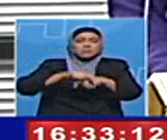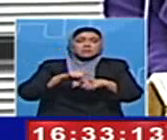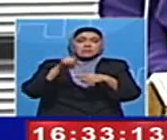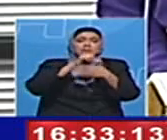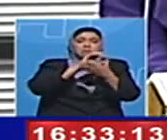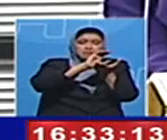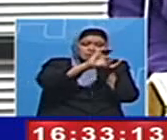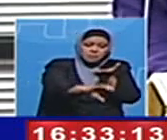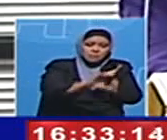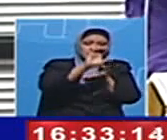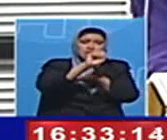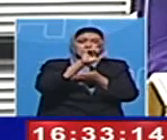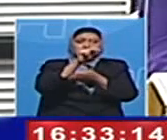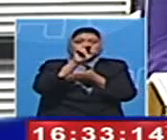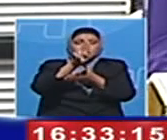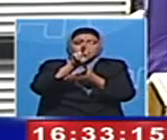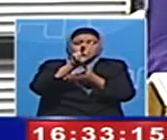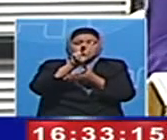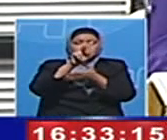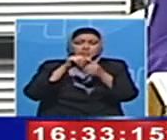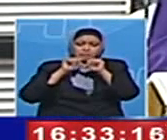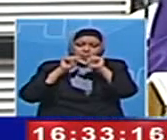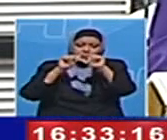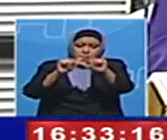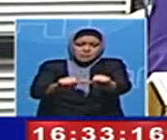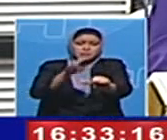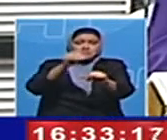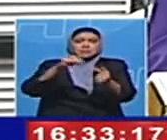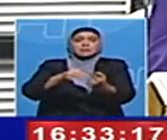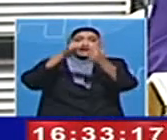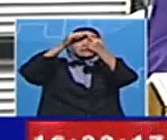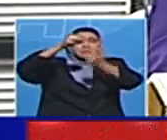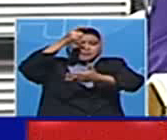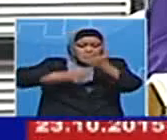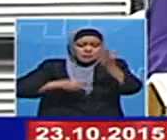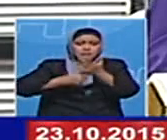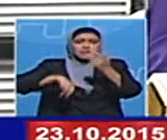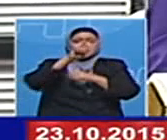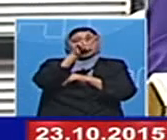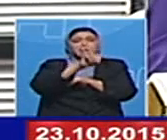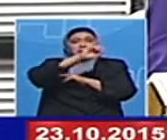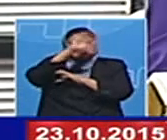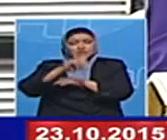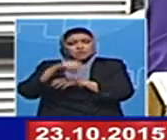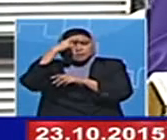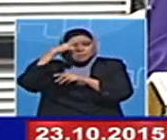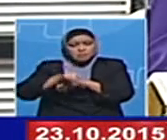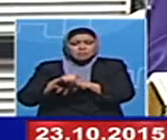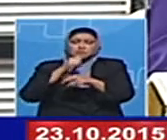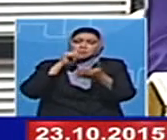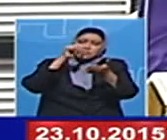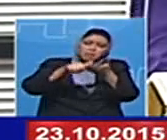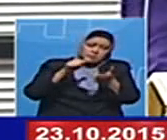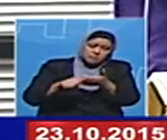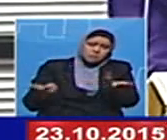sustainable and responsible investment dan pengecualian Duty stem sebanyak 20% ke atas surat cara pembiayaan